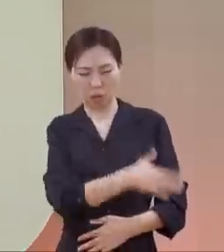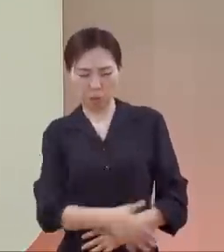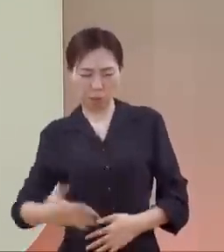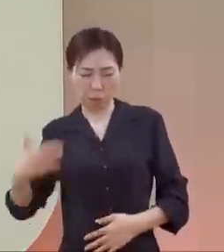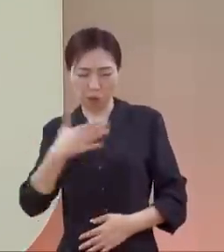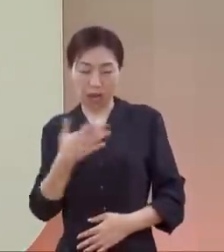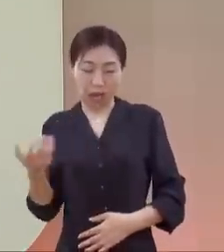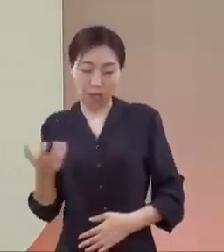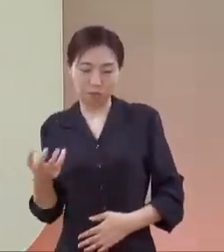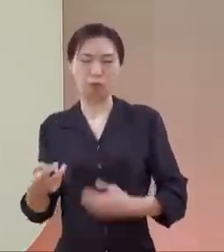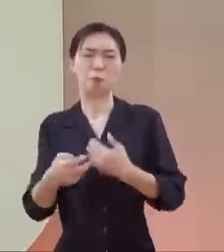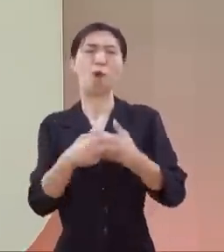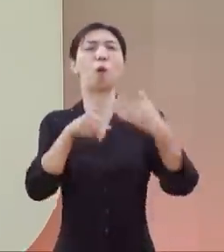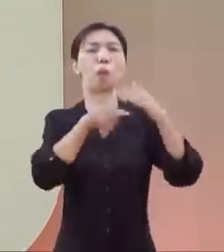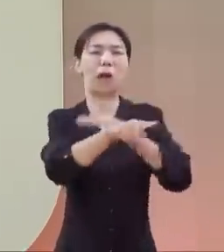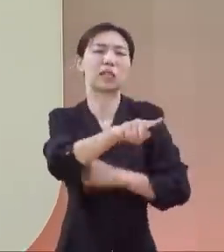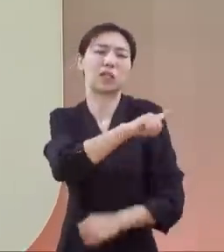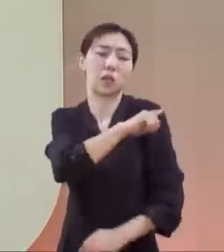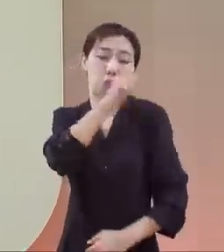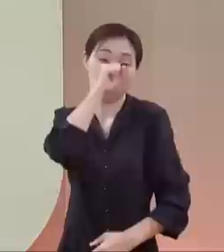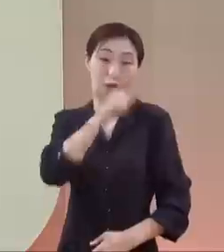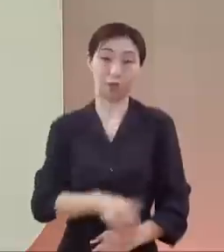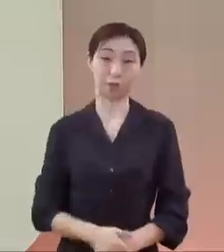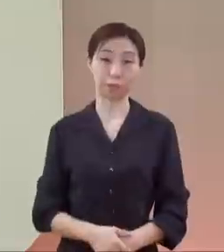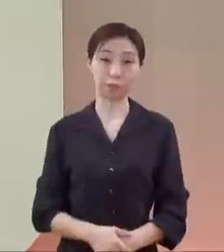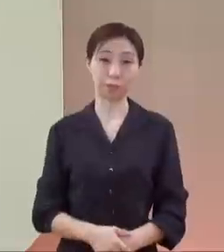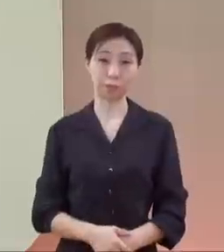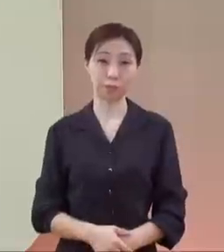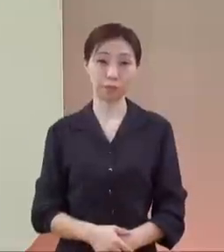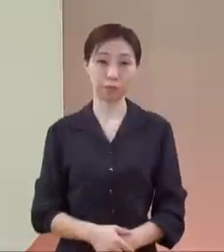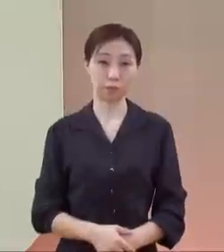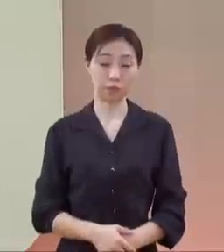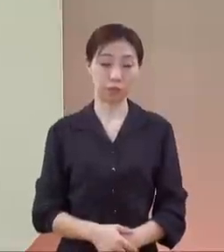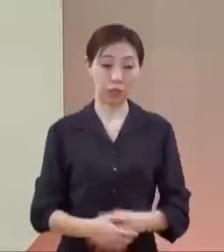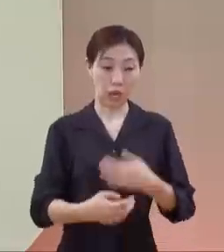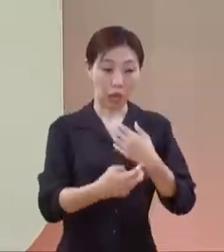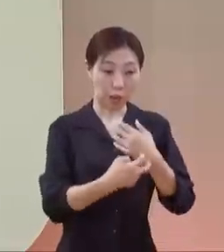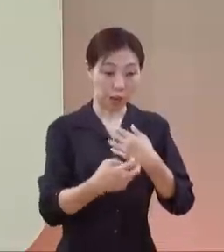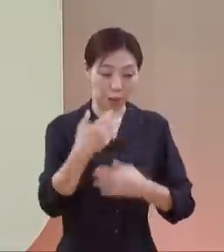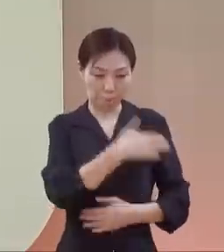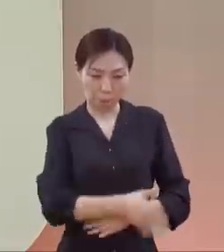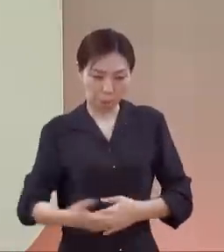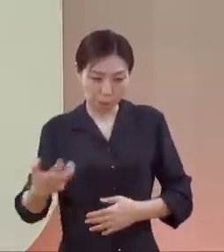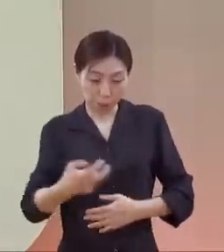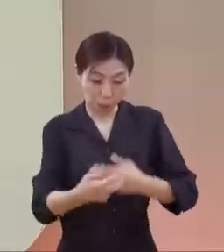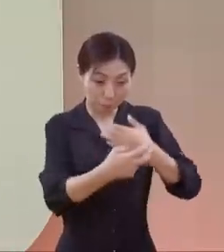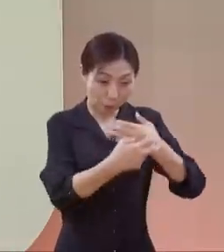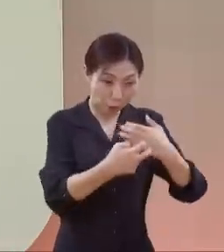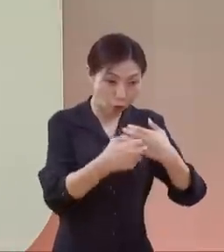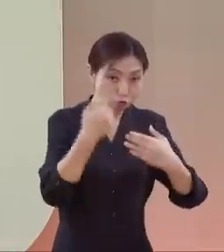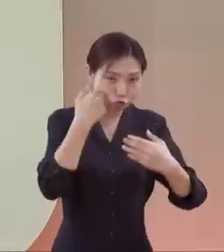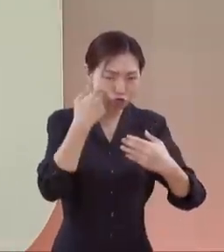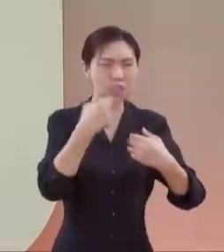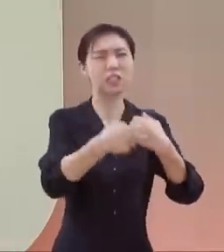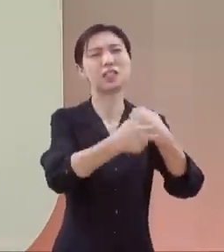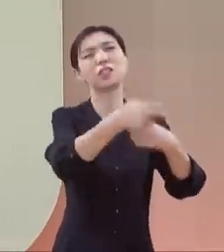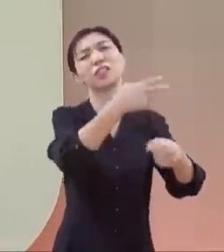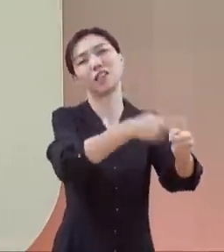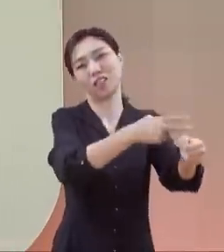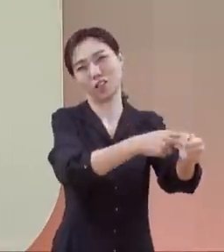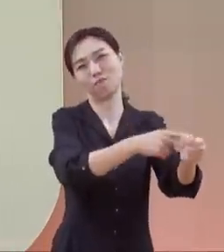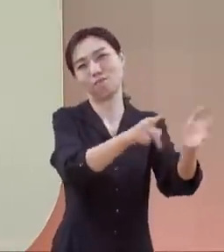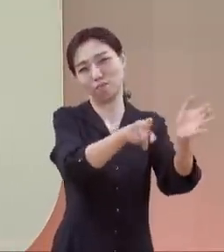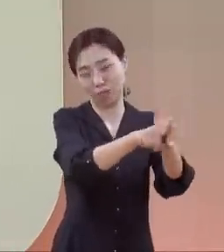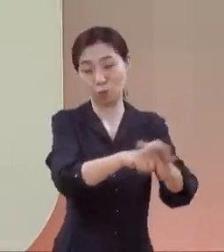의사에게 약은 약사에게라는 걸 꼭 명심하시길 바랍니다 자 이와 같이 우리가